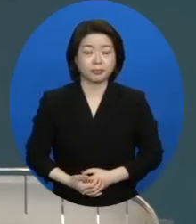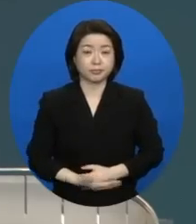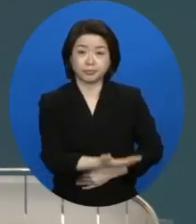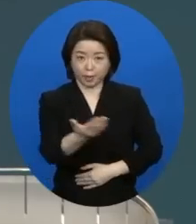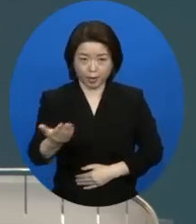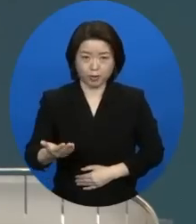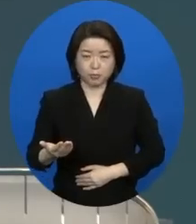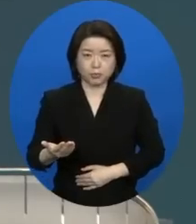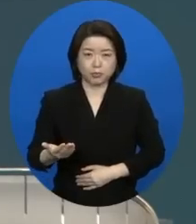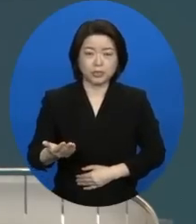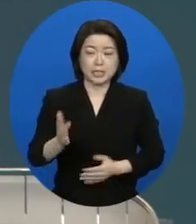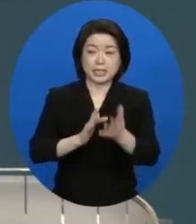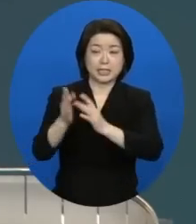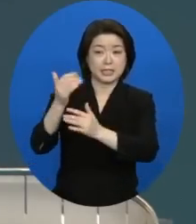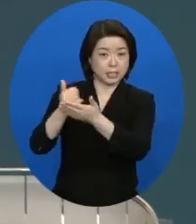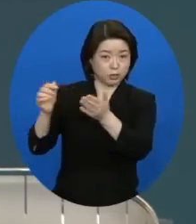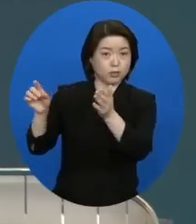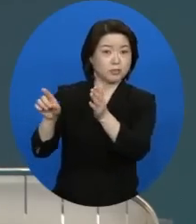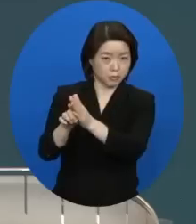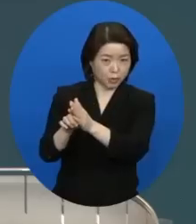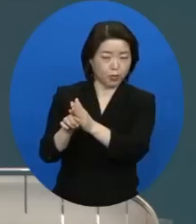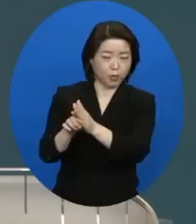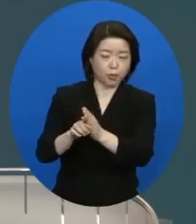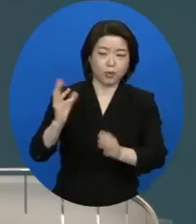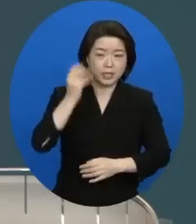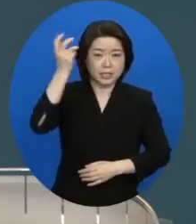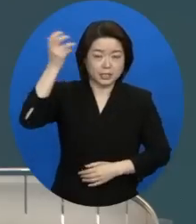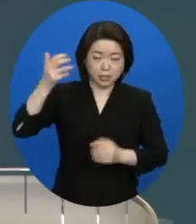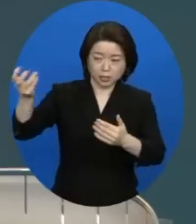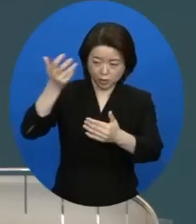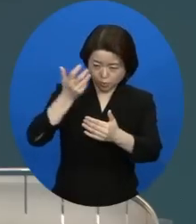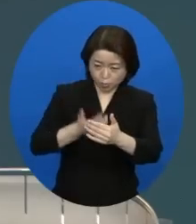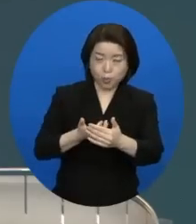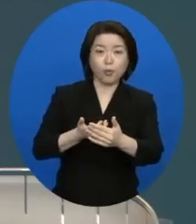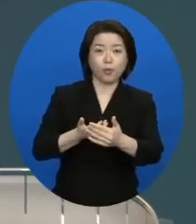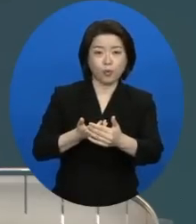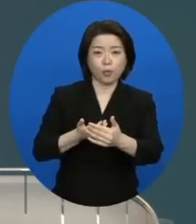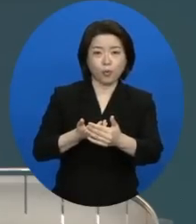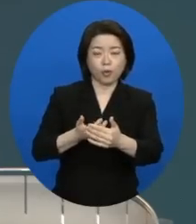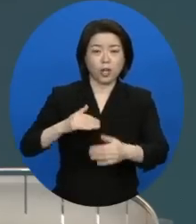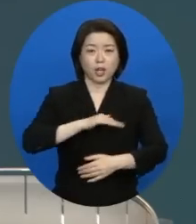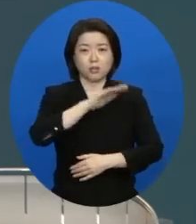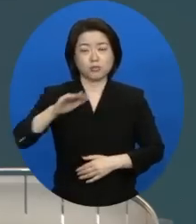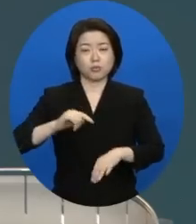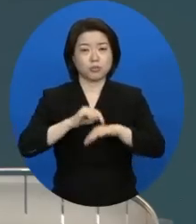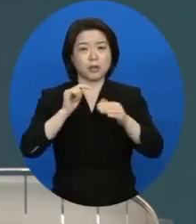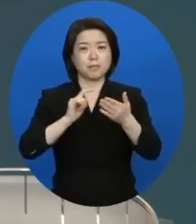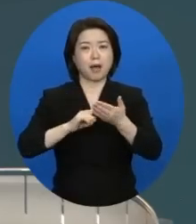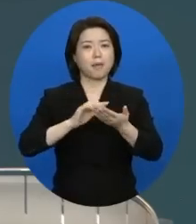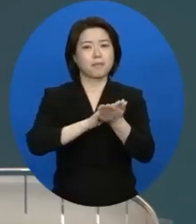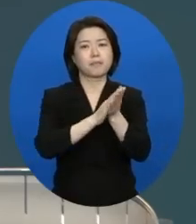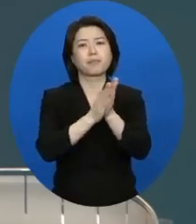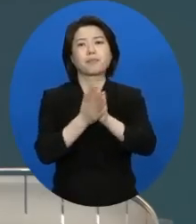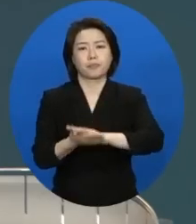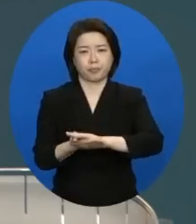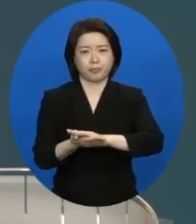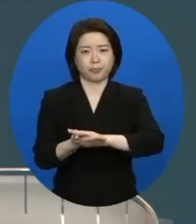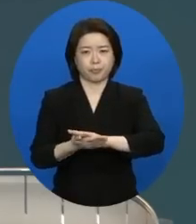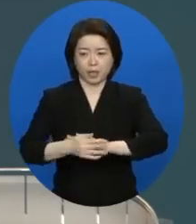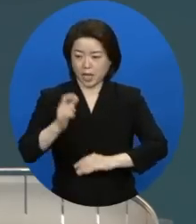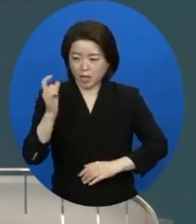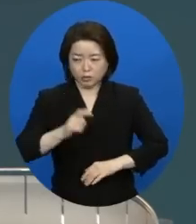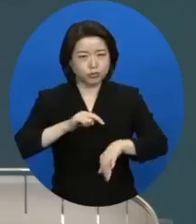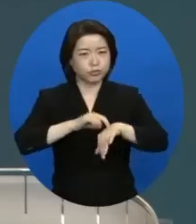여러분, 우리가 예수님을 믿고 성령이 우리 가운데 오시면 우리 마음이 달라지는데 굳은